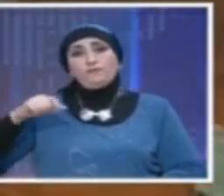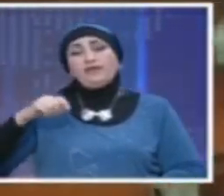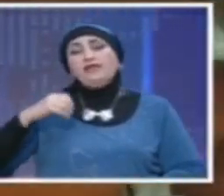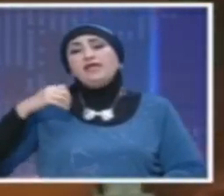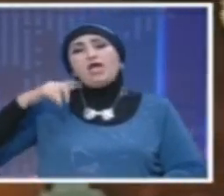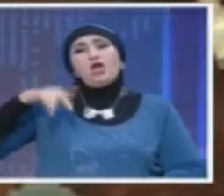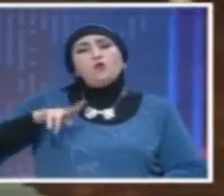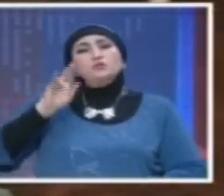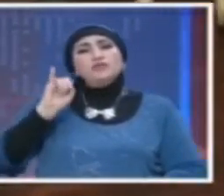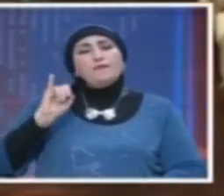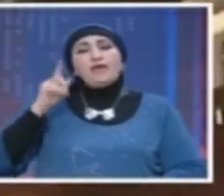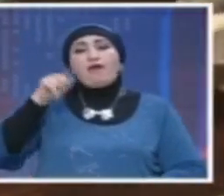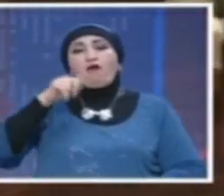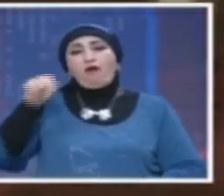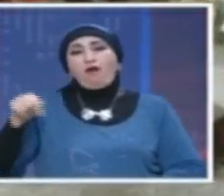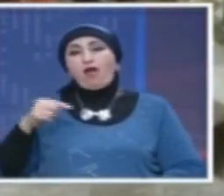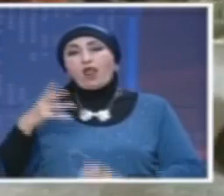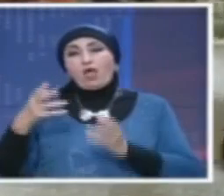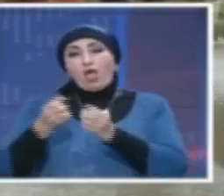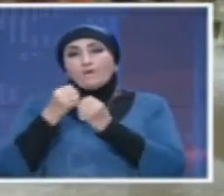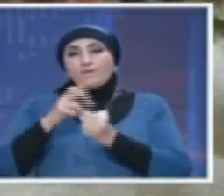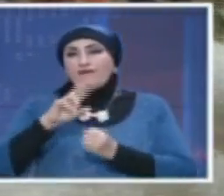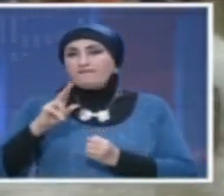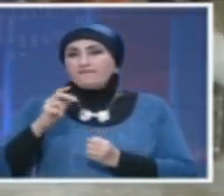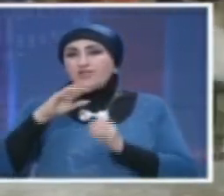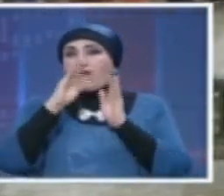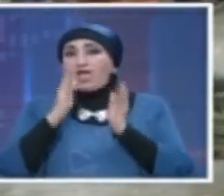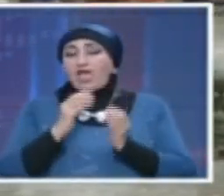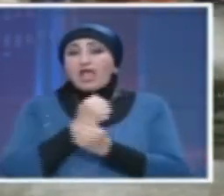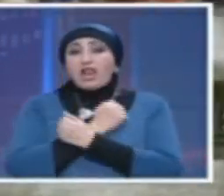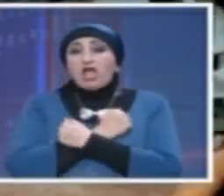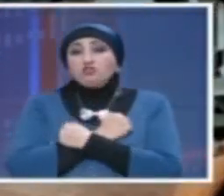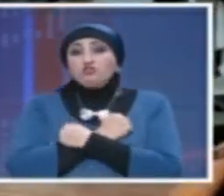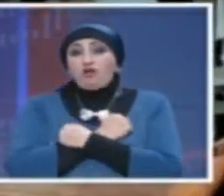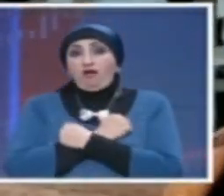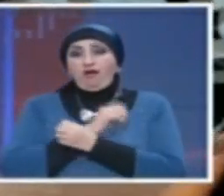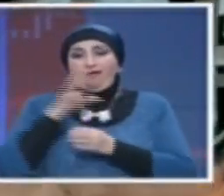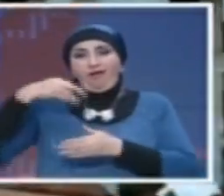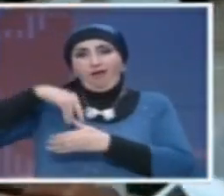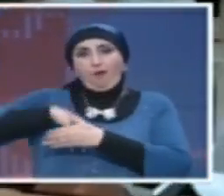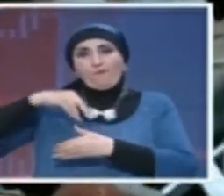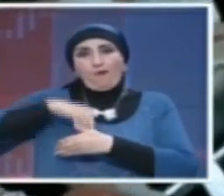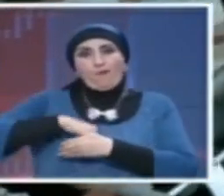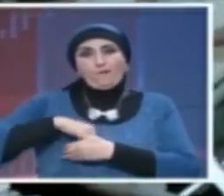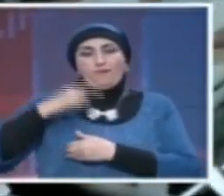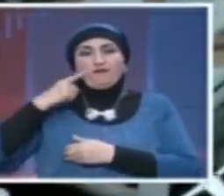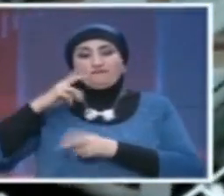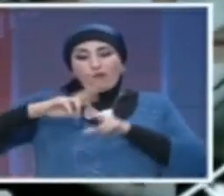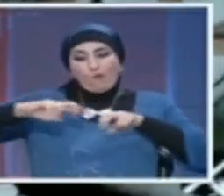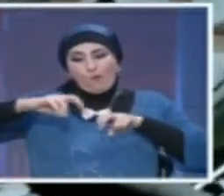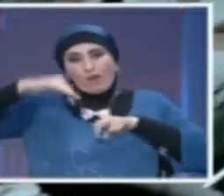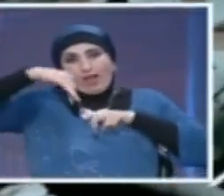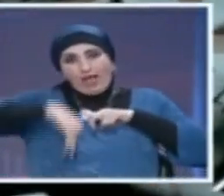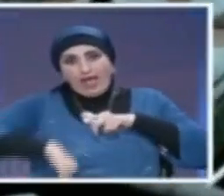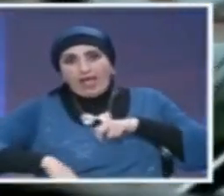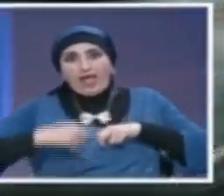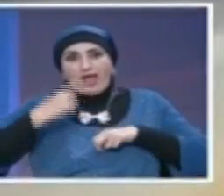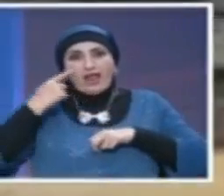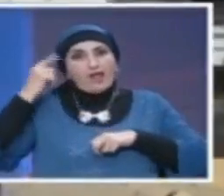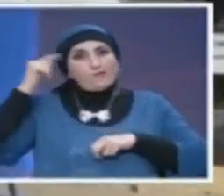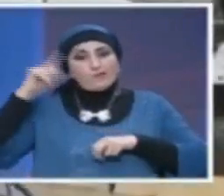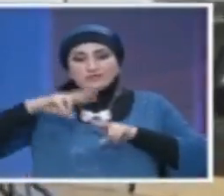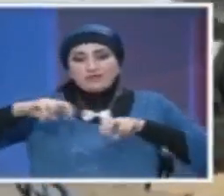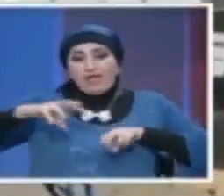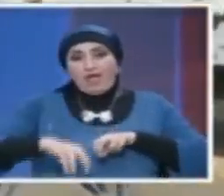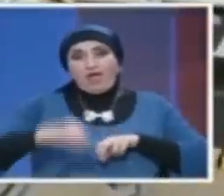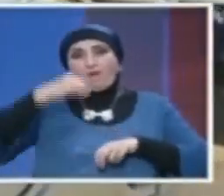1,976 قضية ومخالفة متنوعة في مجالات حيازة الآثار والحفر والتنقيب عن الآثار.